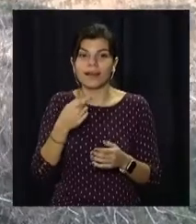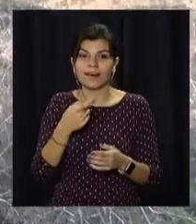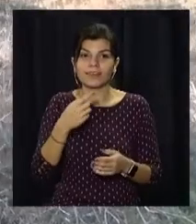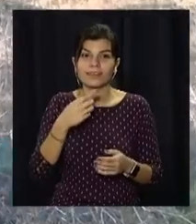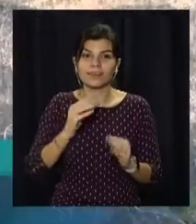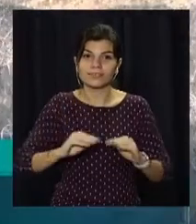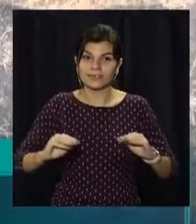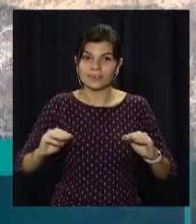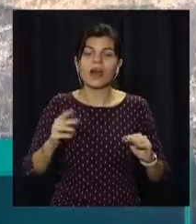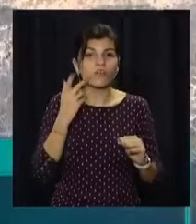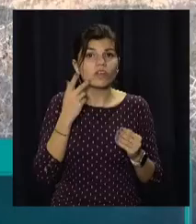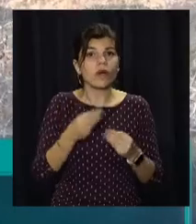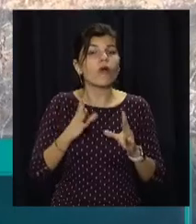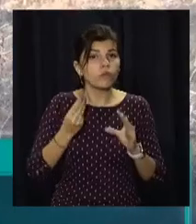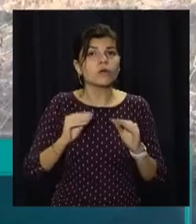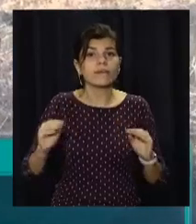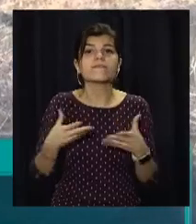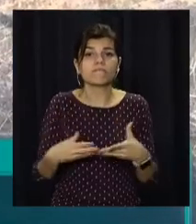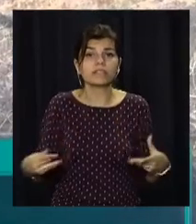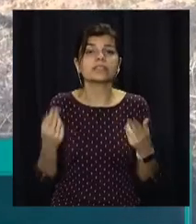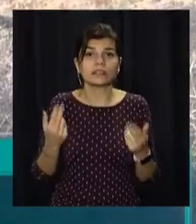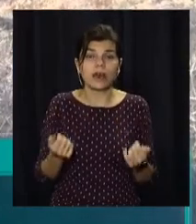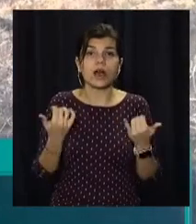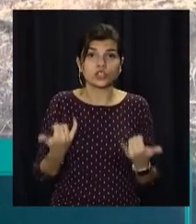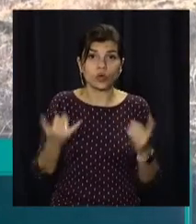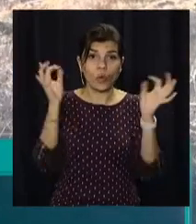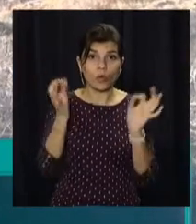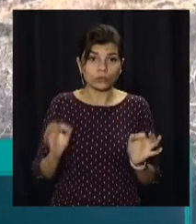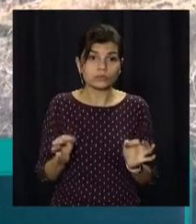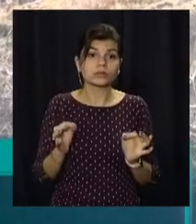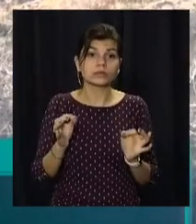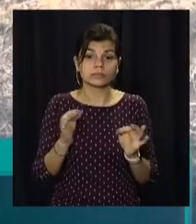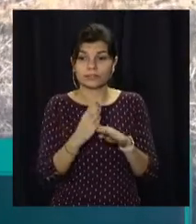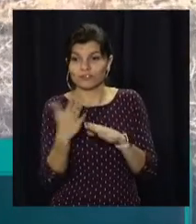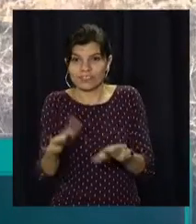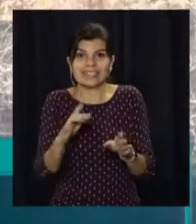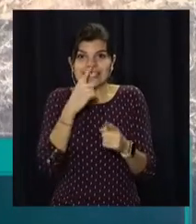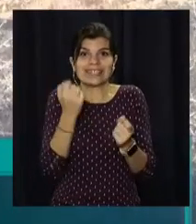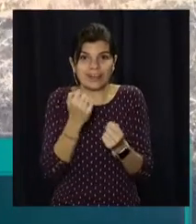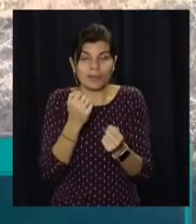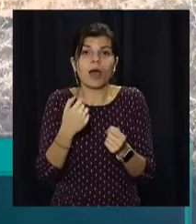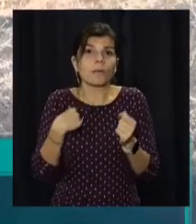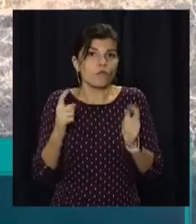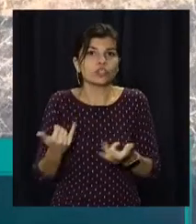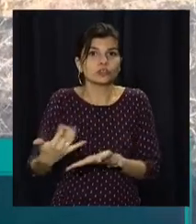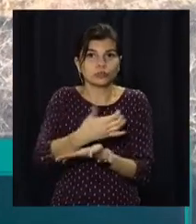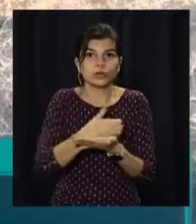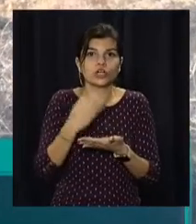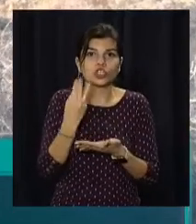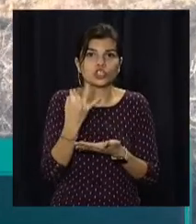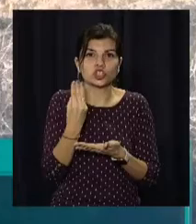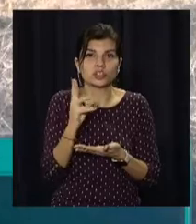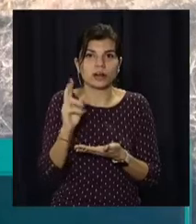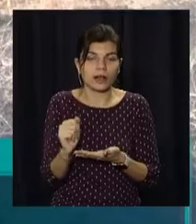основному посадка у нас весенняя. В данное время для этой посадки мы собираем шишку сосны